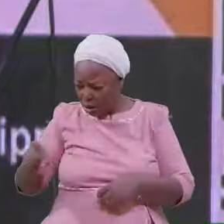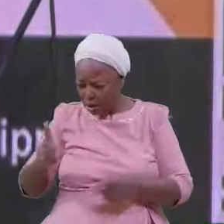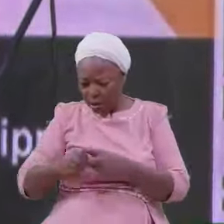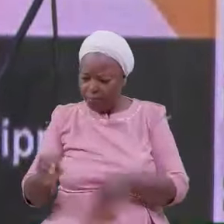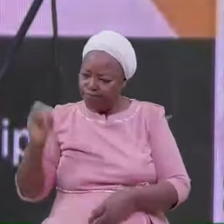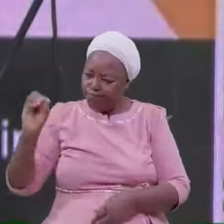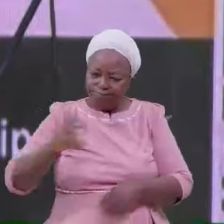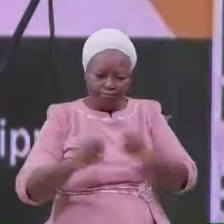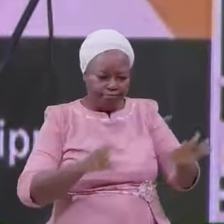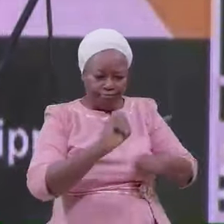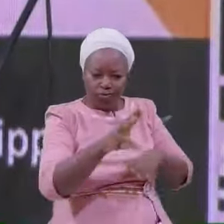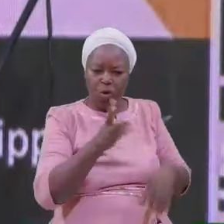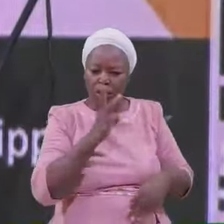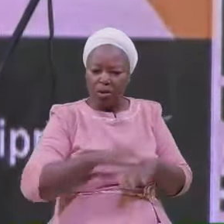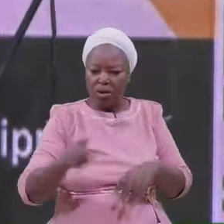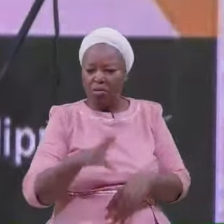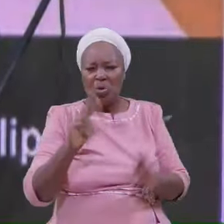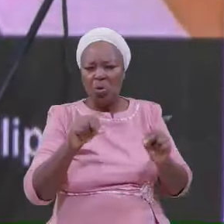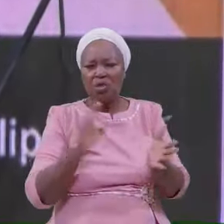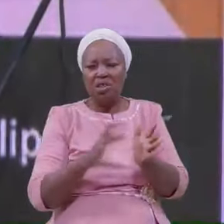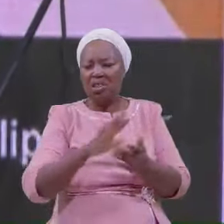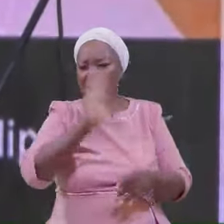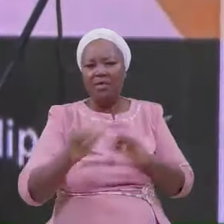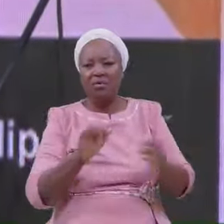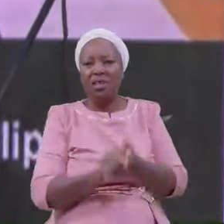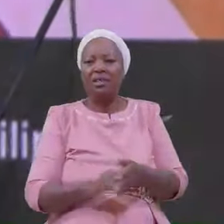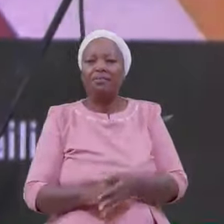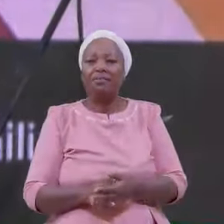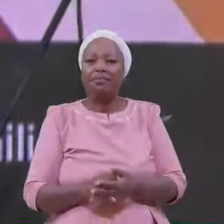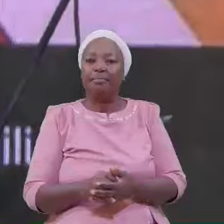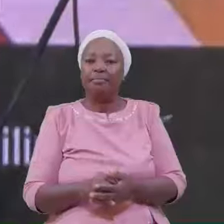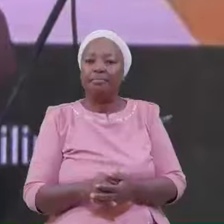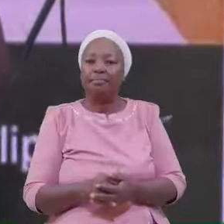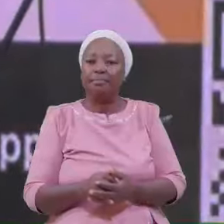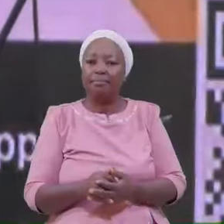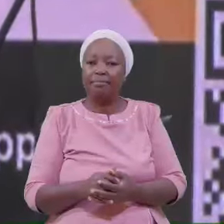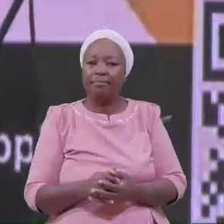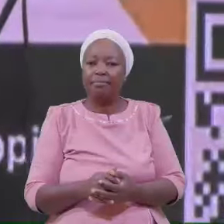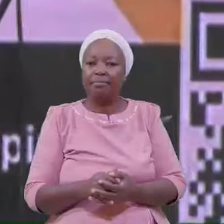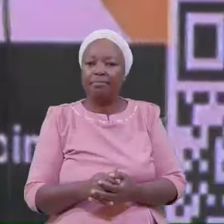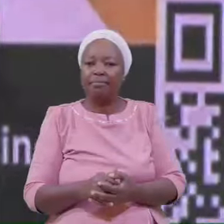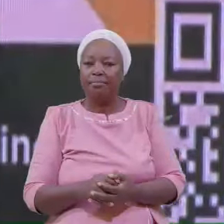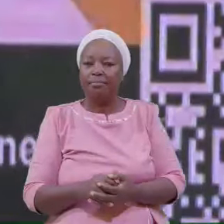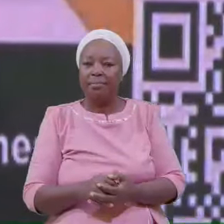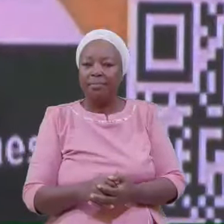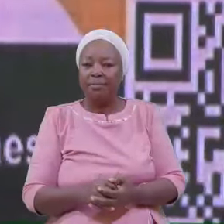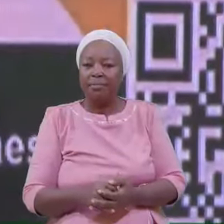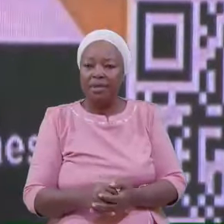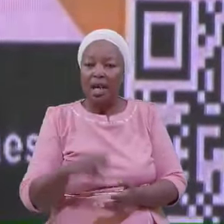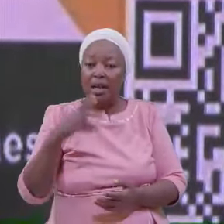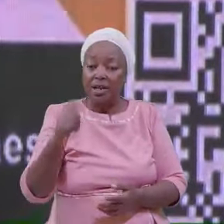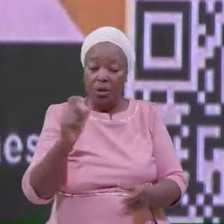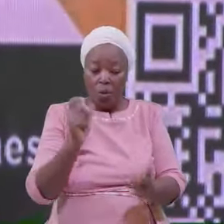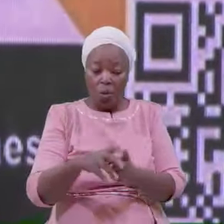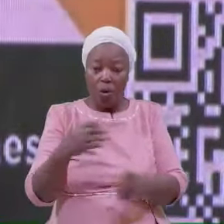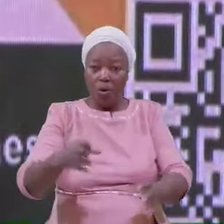do that. Hindi ka na kailangan yung banal na tubig, tapos wiwisikan ka at gagaling ka. The word of power.